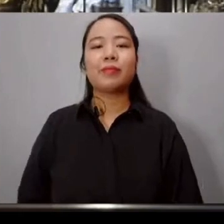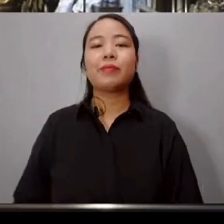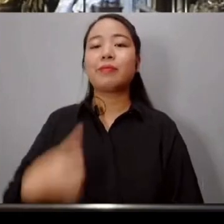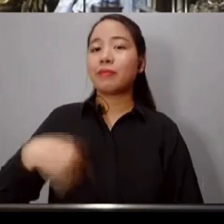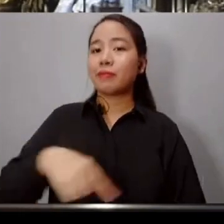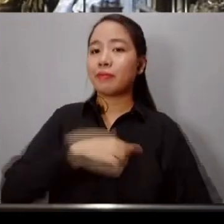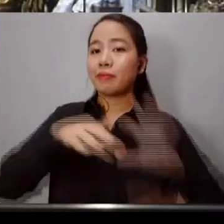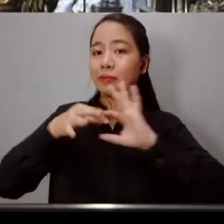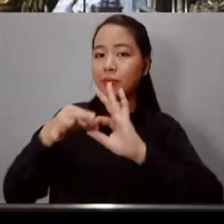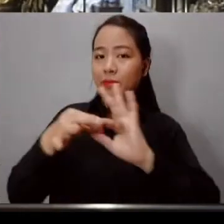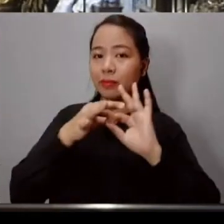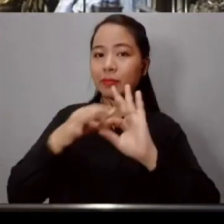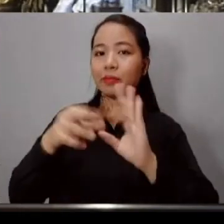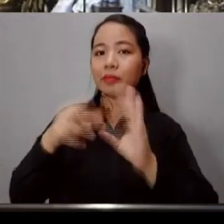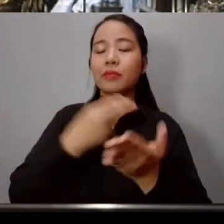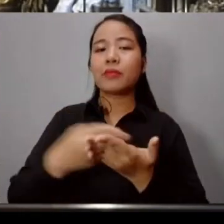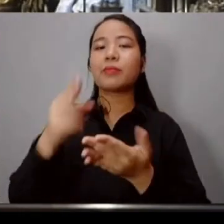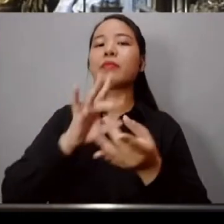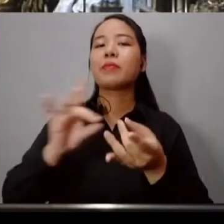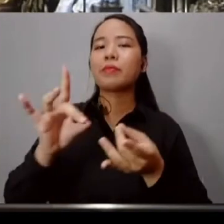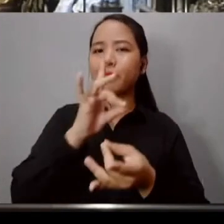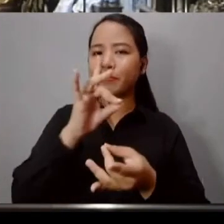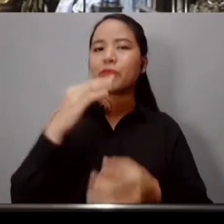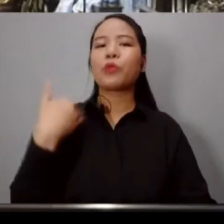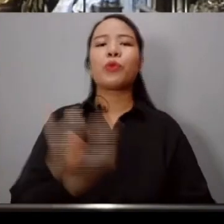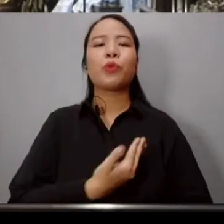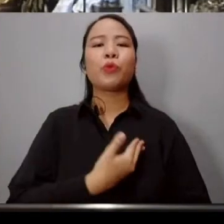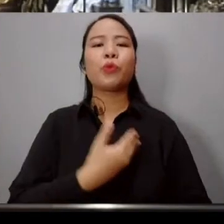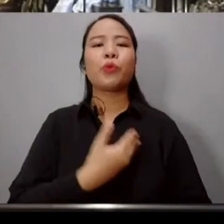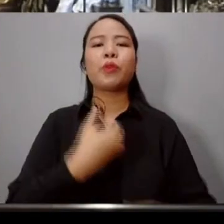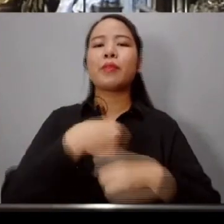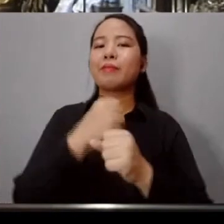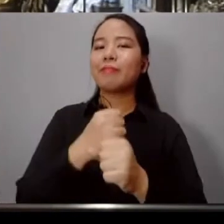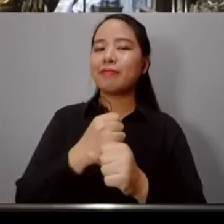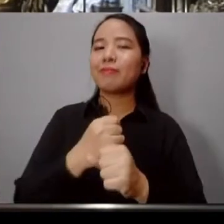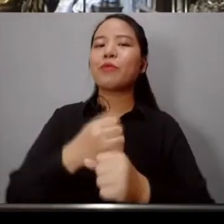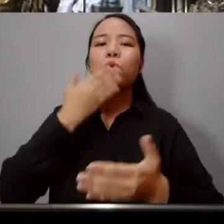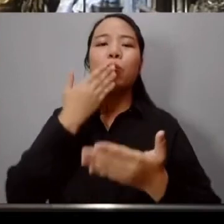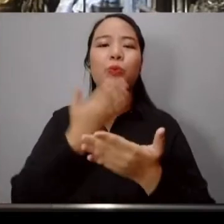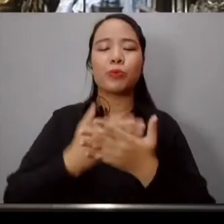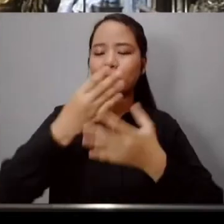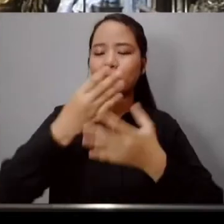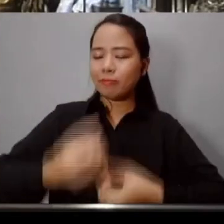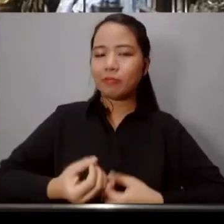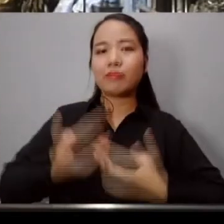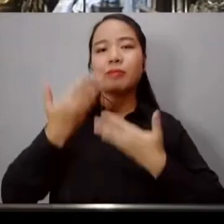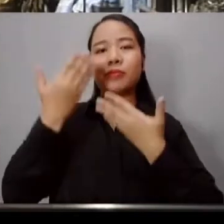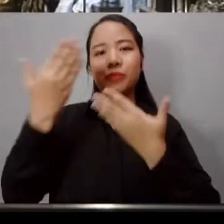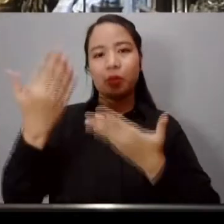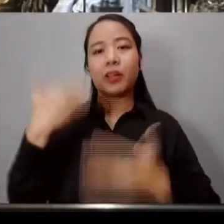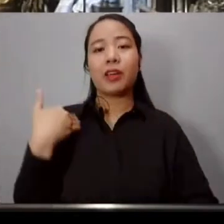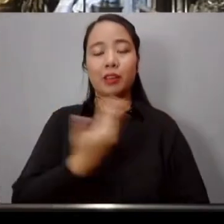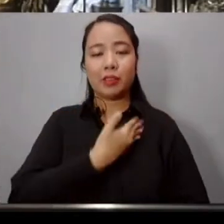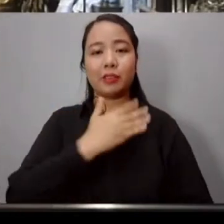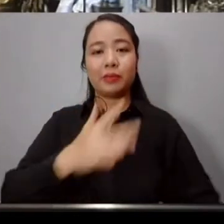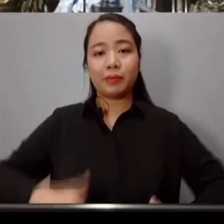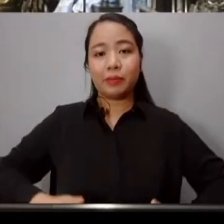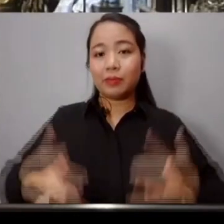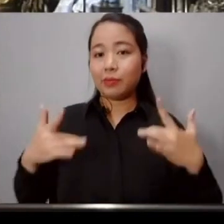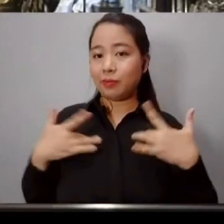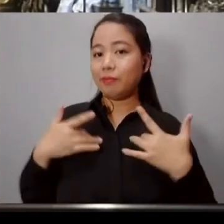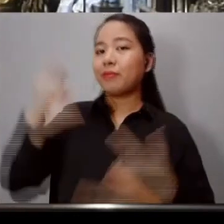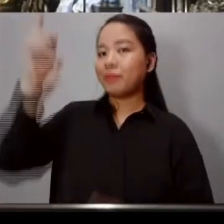espiritu, ginagawa nating kaaya-ayang alay ang ating buhay sa Diyos.